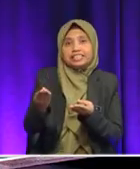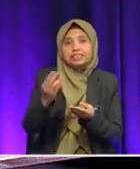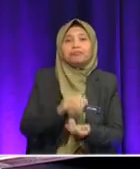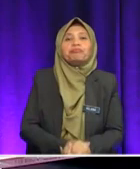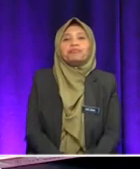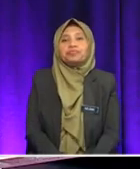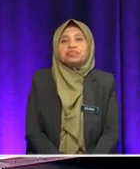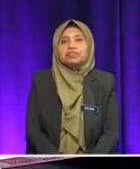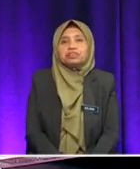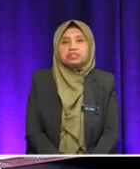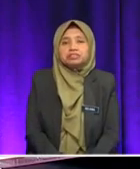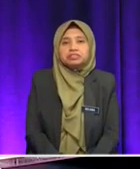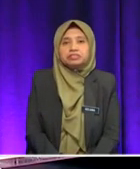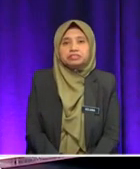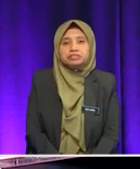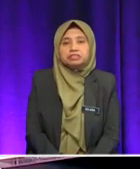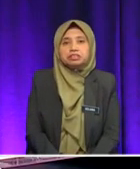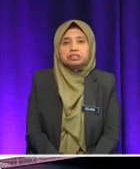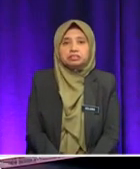oke oke